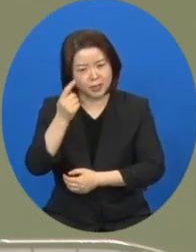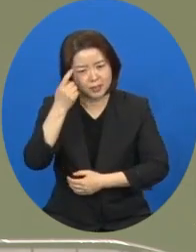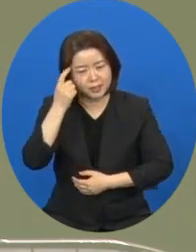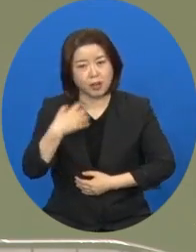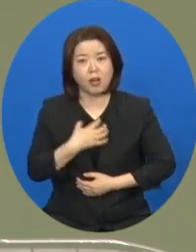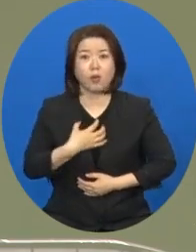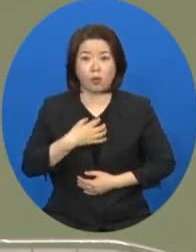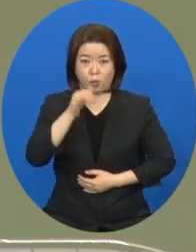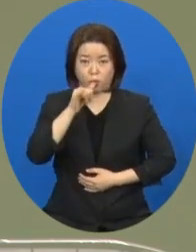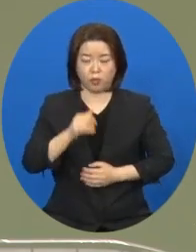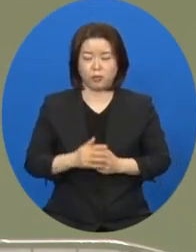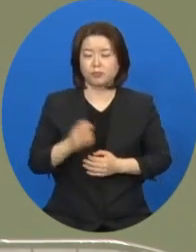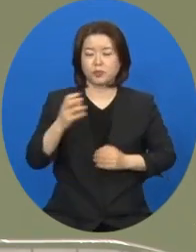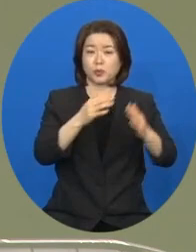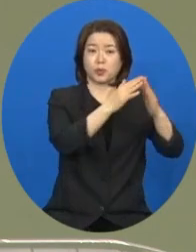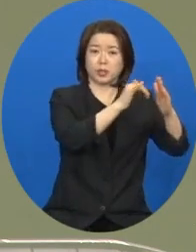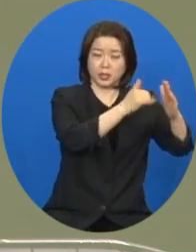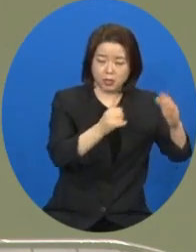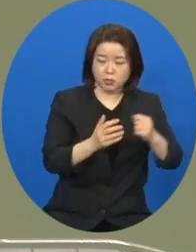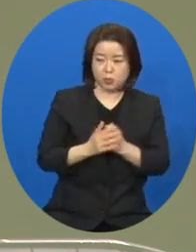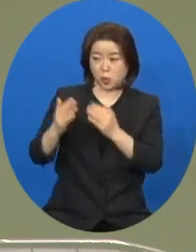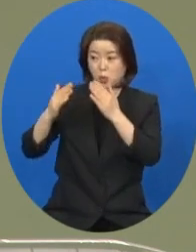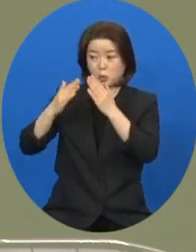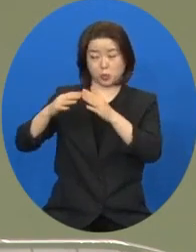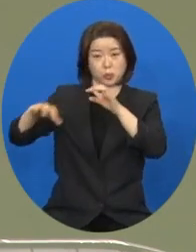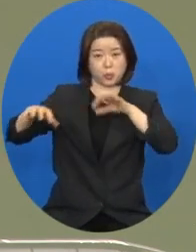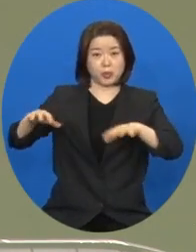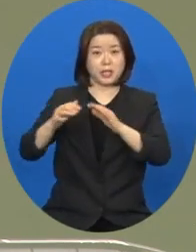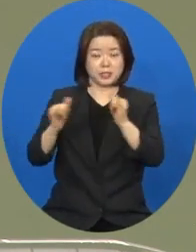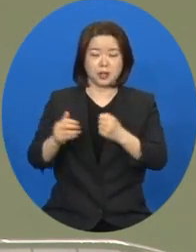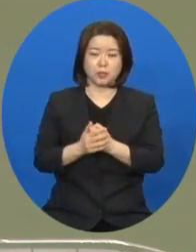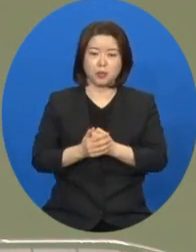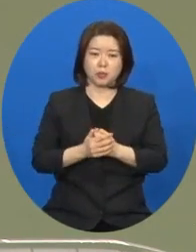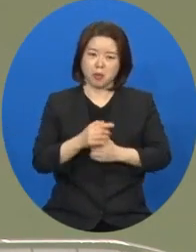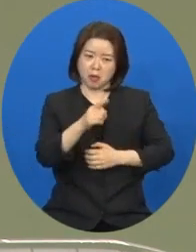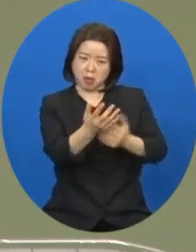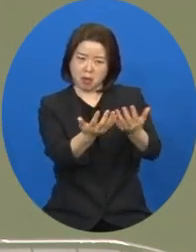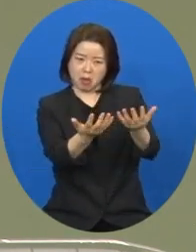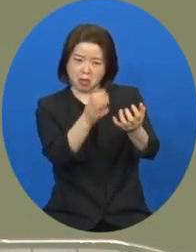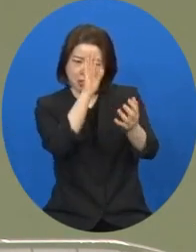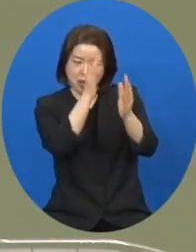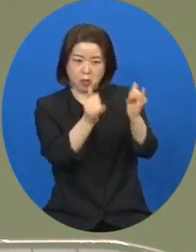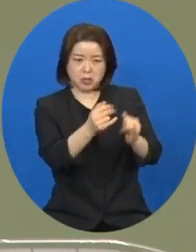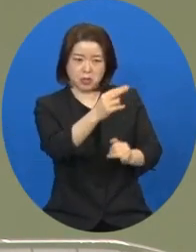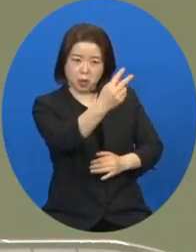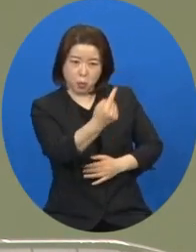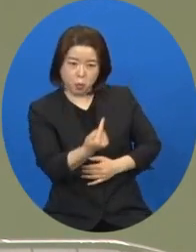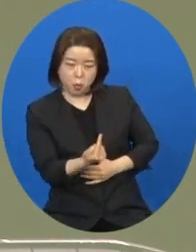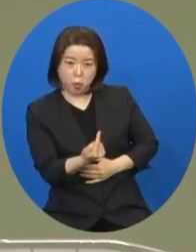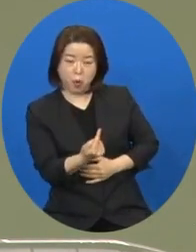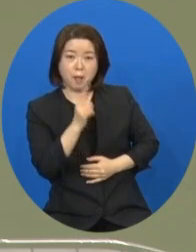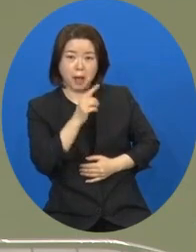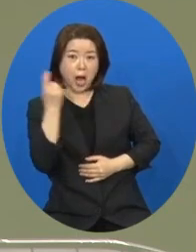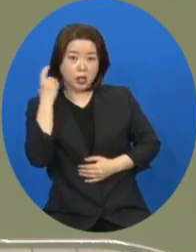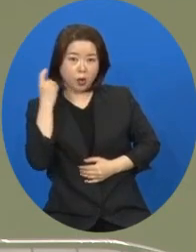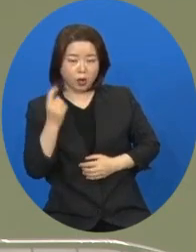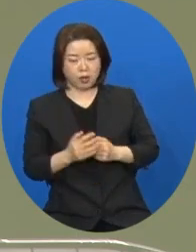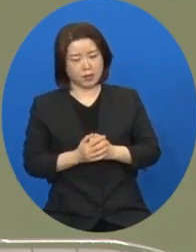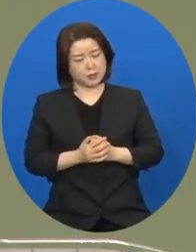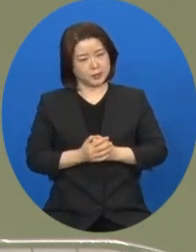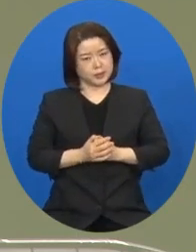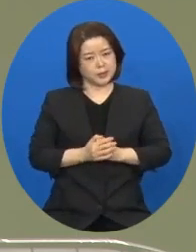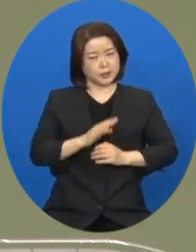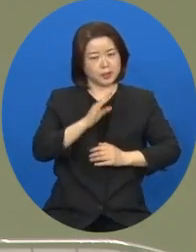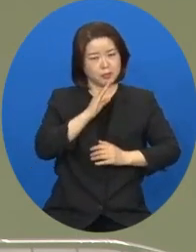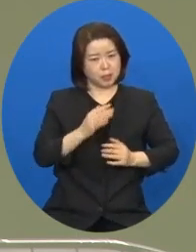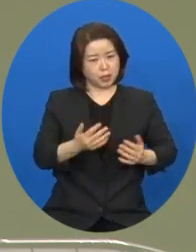가족들도 또 동네 이웃들도 이 나 환자였던 사람이 이제 돌아온다는데 이거 그냥